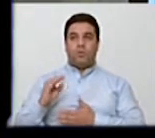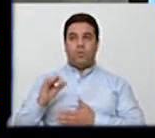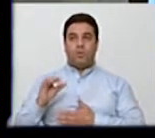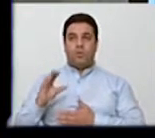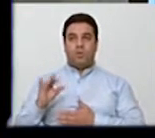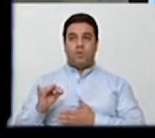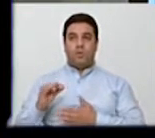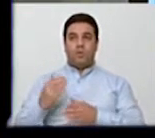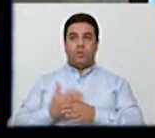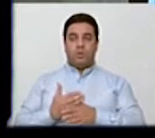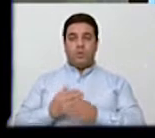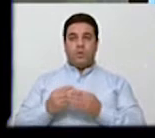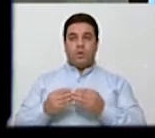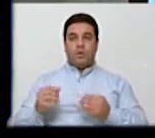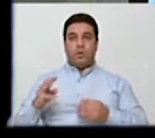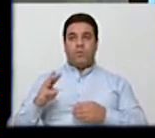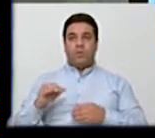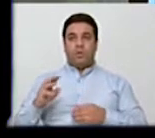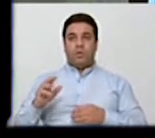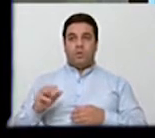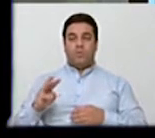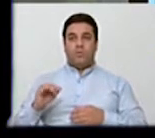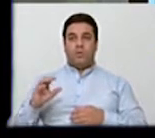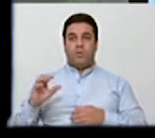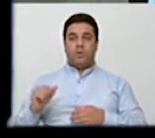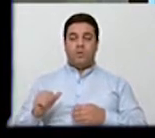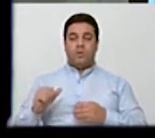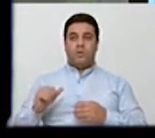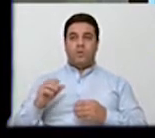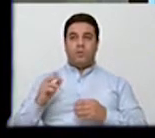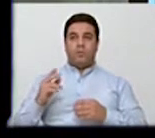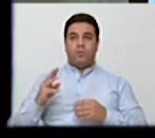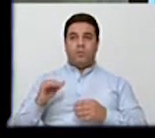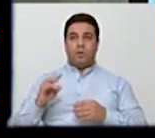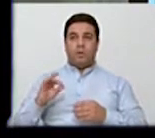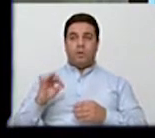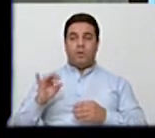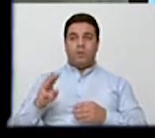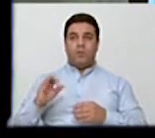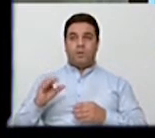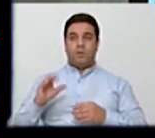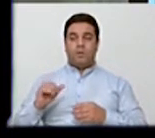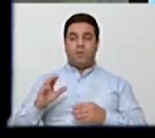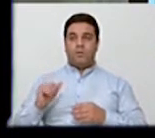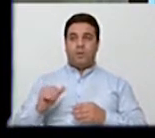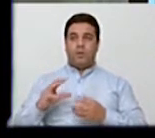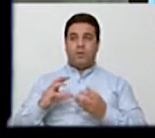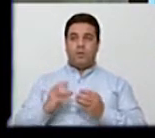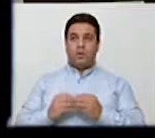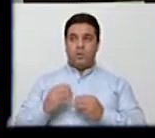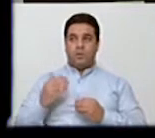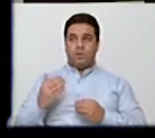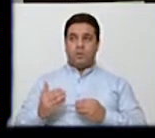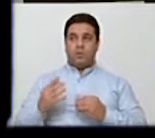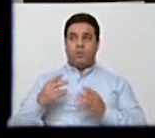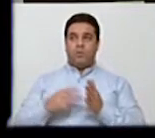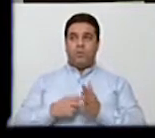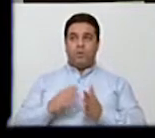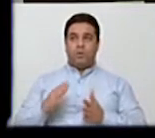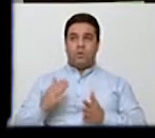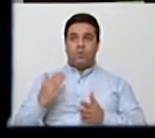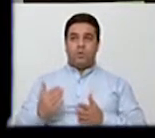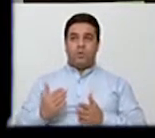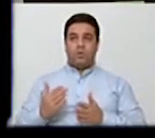orqali, demak, erigan modda massasini erigan moddaning molar massasi hamda hajmiga bo'ladigan